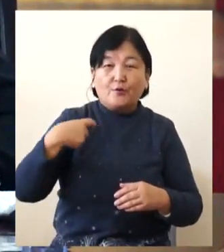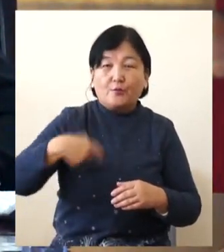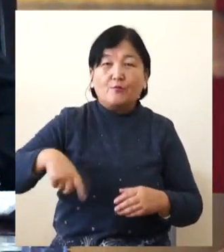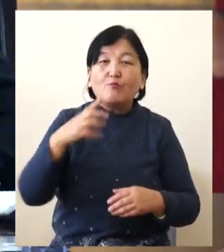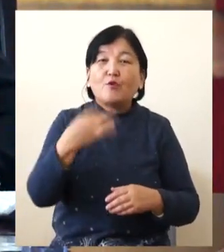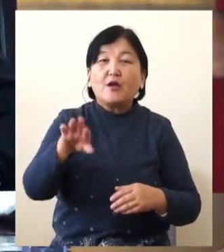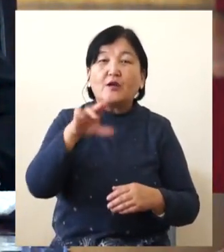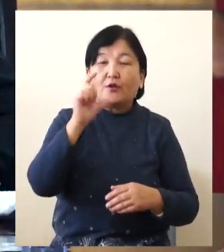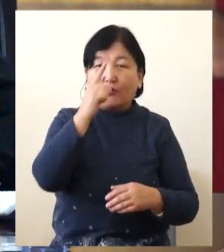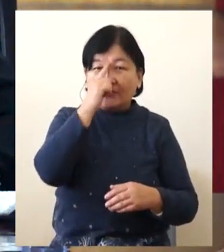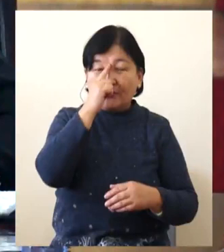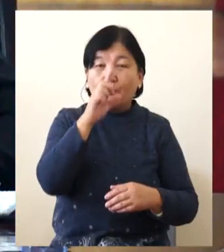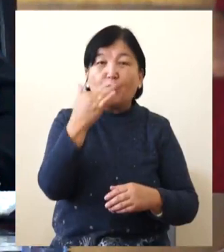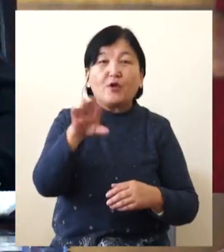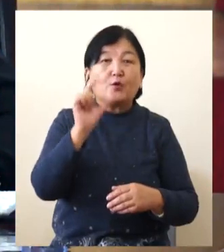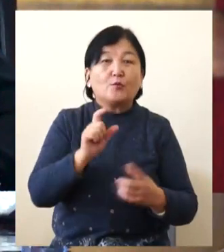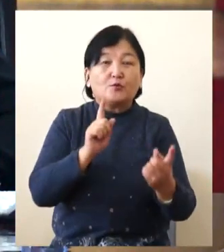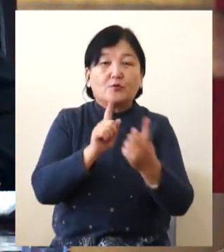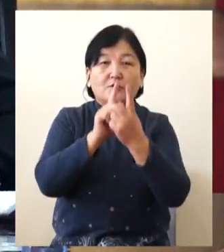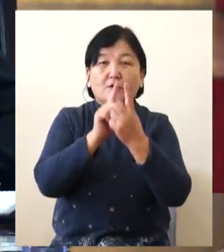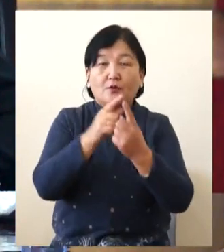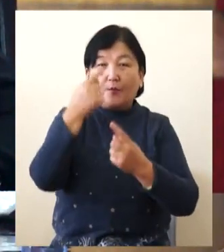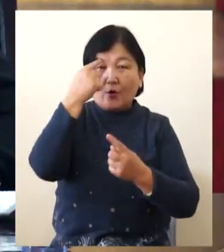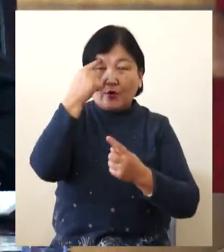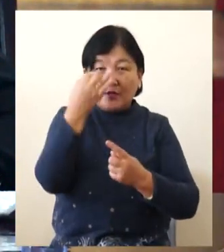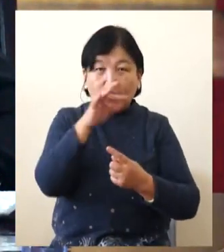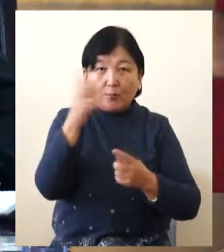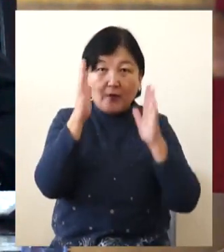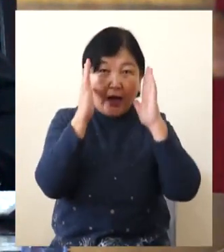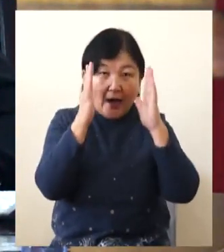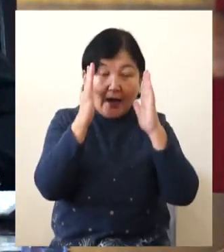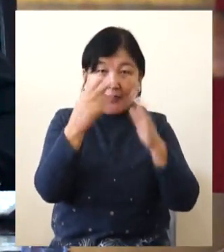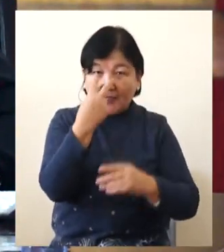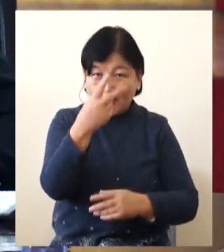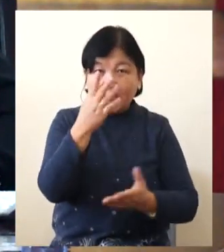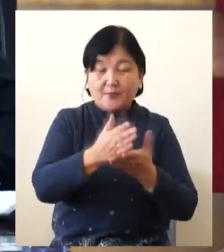Оросын бурьядуудтай уулзаад тэд нар Монголыг их анхааралтай харж байна.